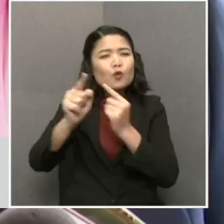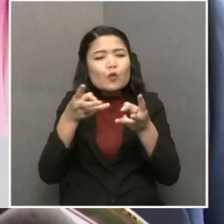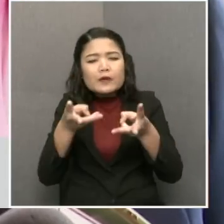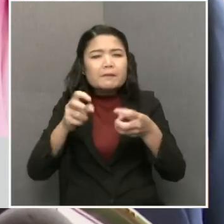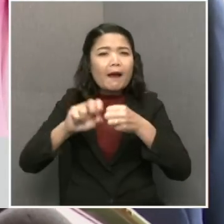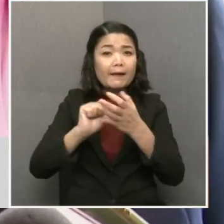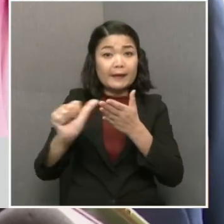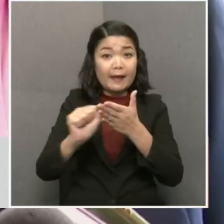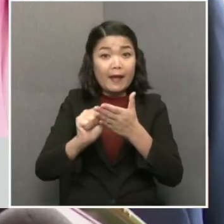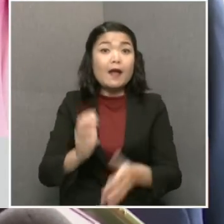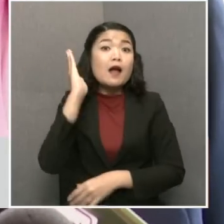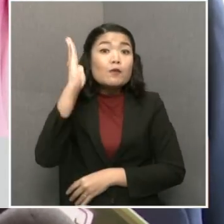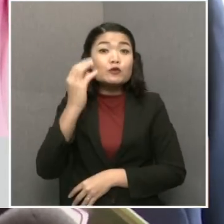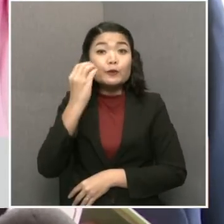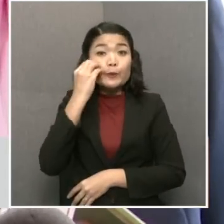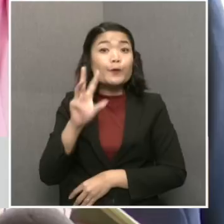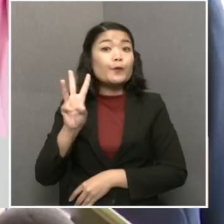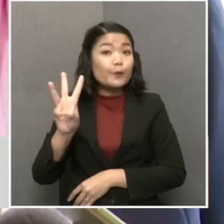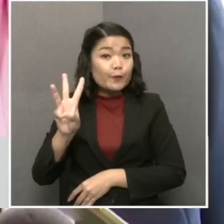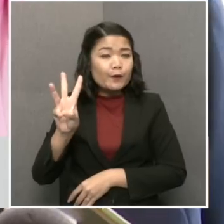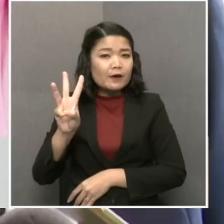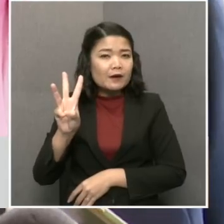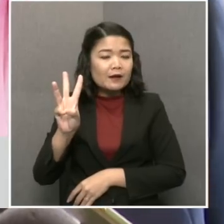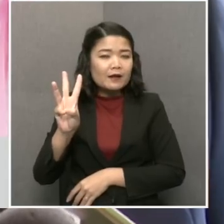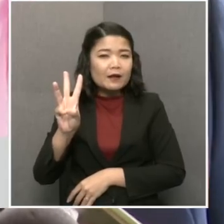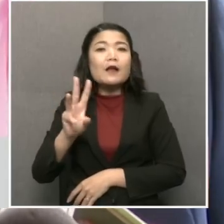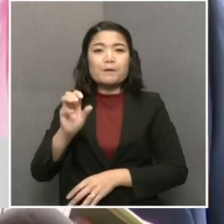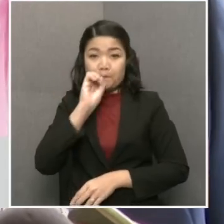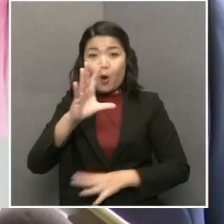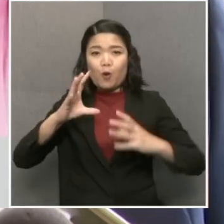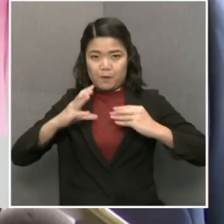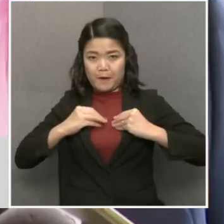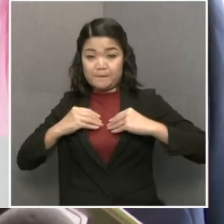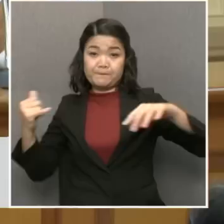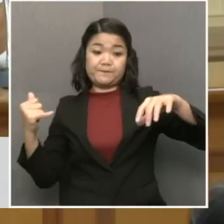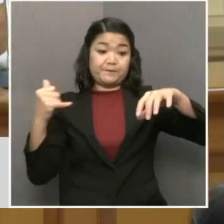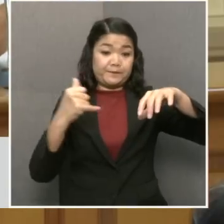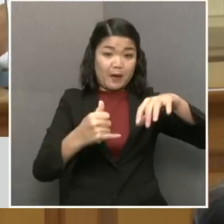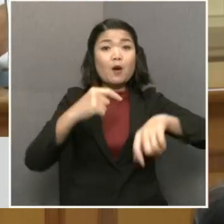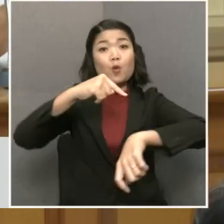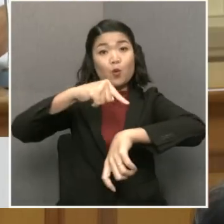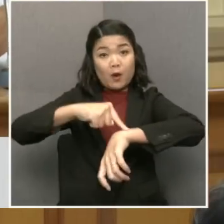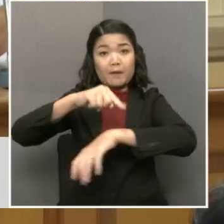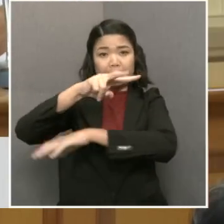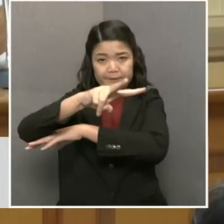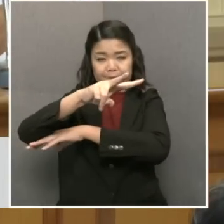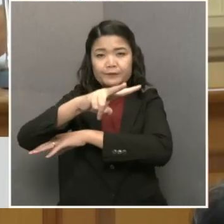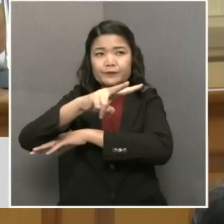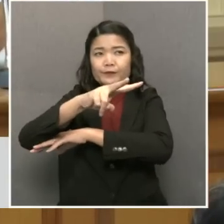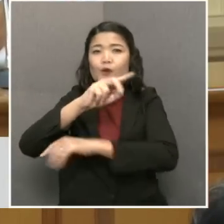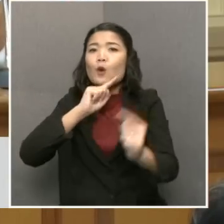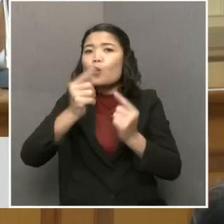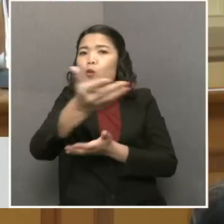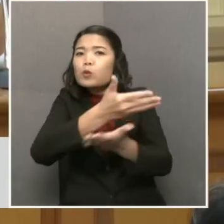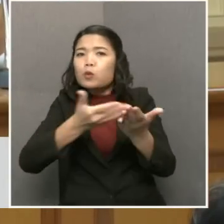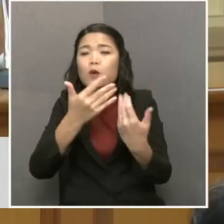ซึ่งนายวราวุฒิศิลปะอาชาหัวหน้าพรรคก็ได้ตอบรับเดินทางมาที่พรรคเพื่อไทยในช่วงเวลา14 นาฬิกาเพื่อเป็นการหารือนะ